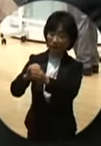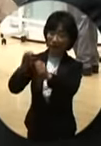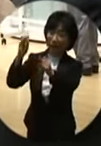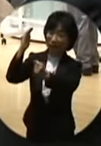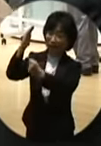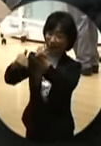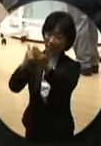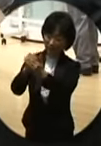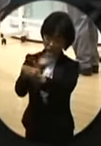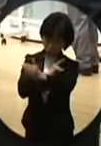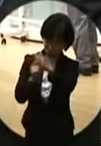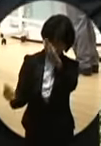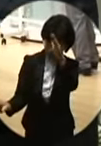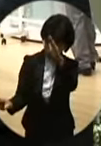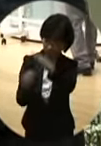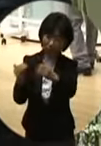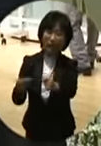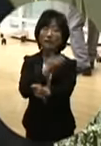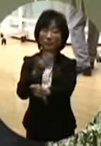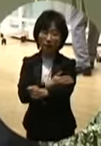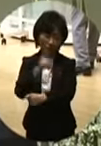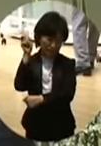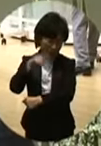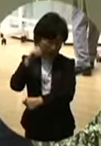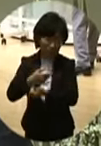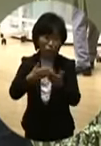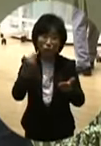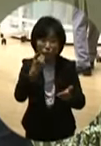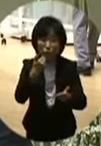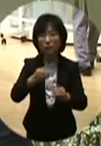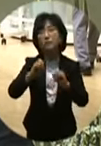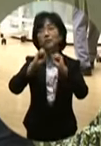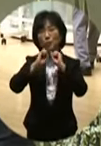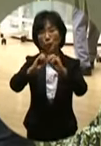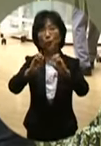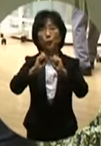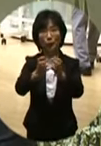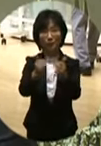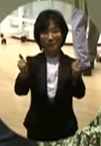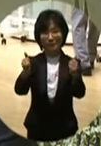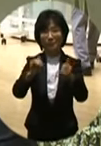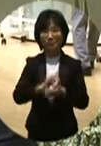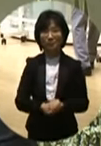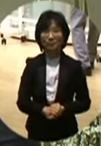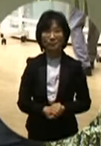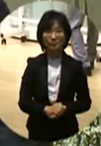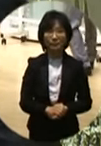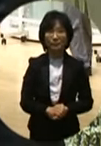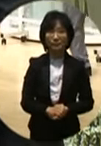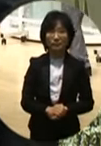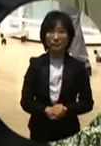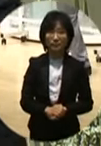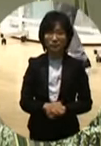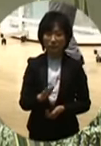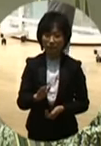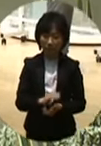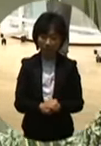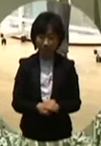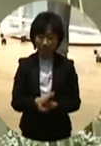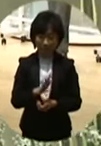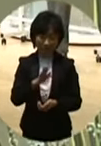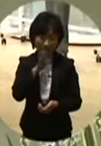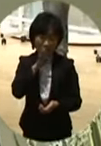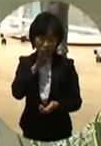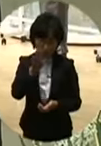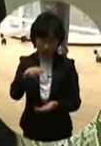능력을 주셨다. God gave the best, the greatest power every day to evangelists. 실제로는 안전병이가 일어나고